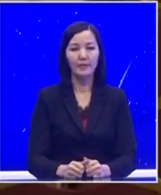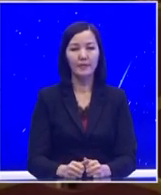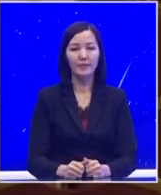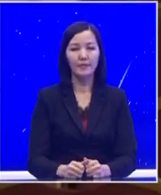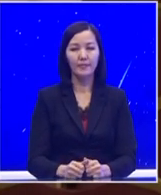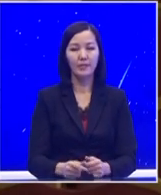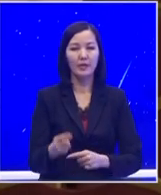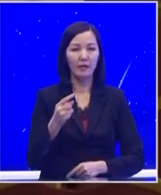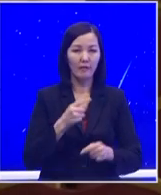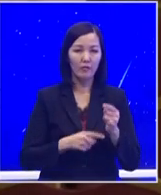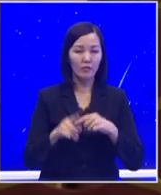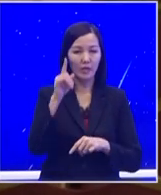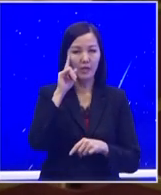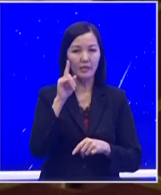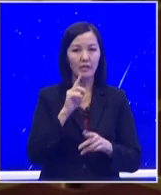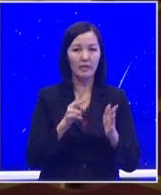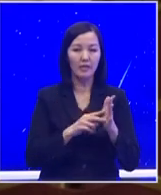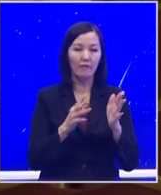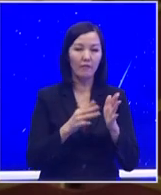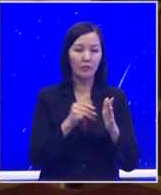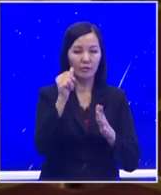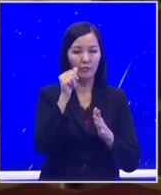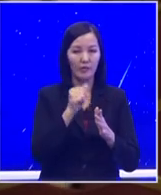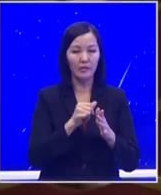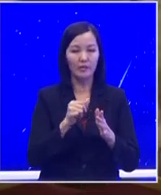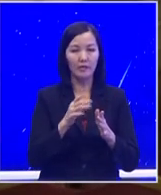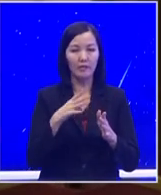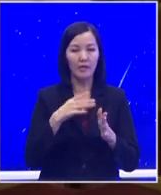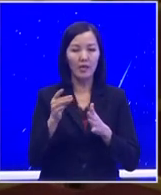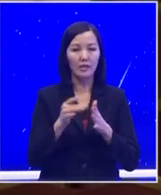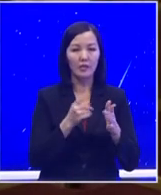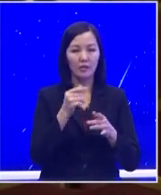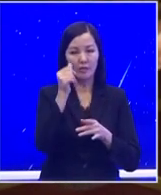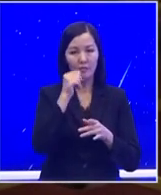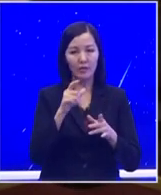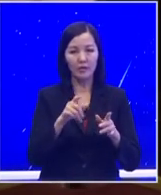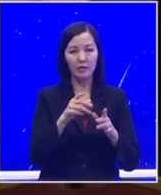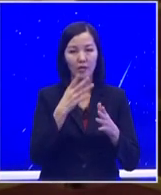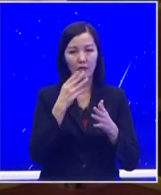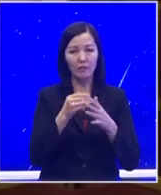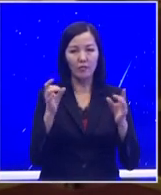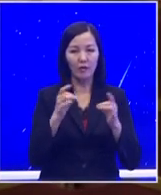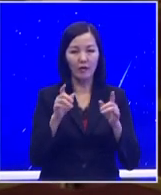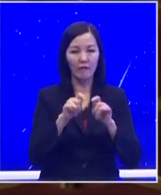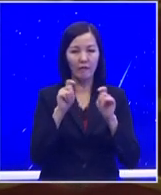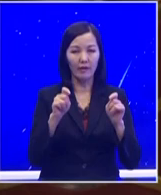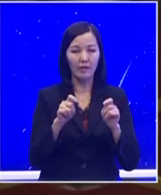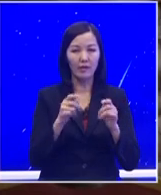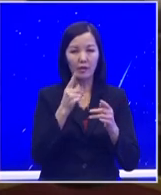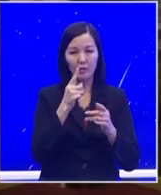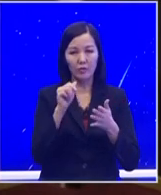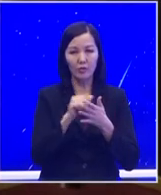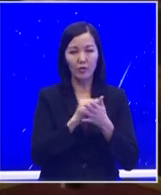Как вернулся в Казахстан, прошло всего 7-8 месяцев. Как приехал сюда, сразу через месяц открыл свое кафе. Скоро уже получим гражданство,